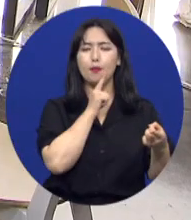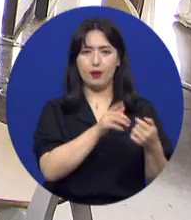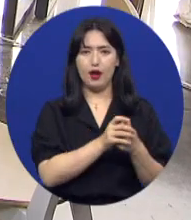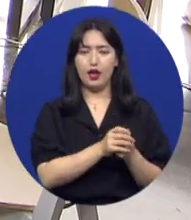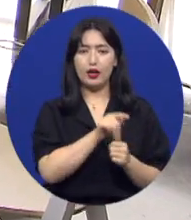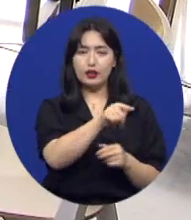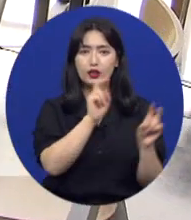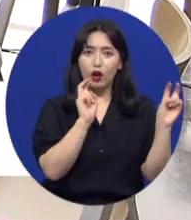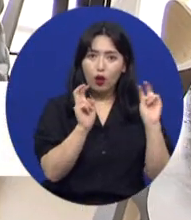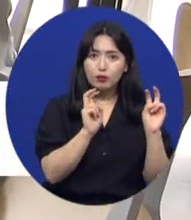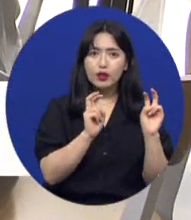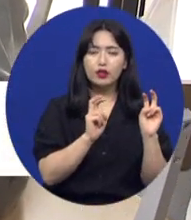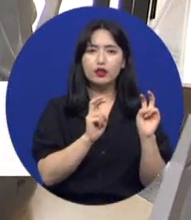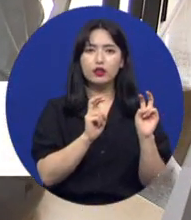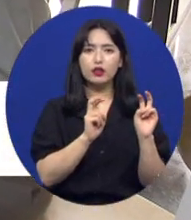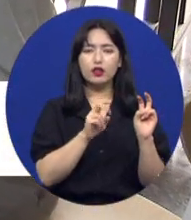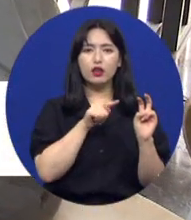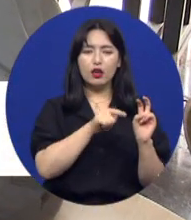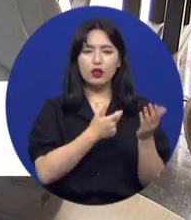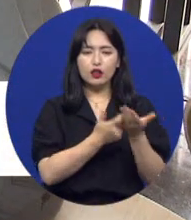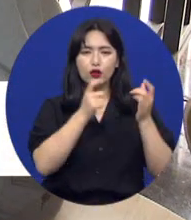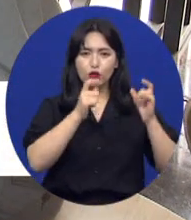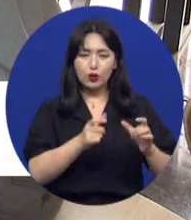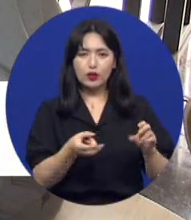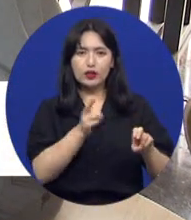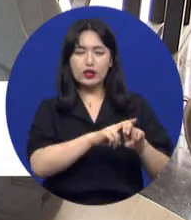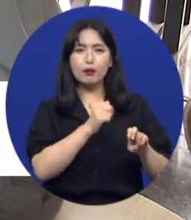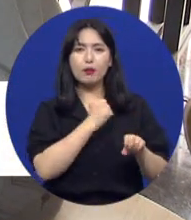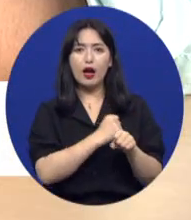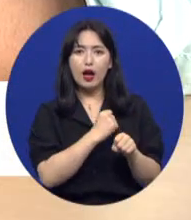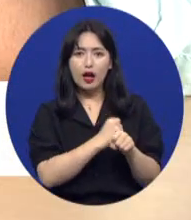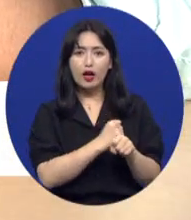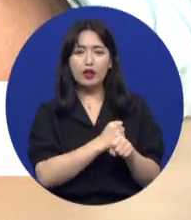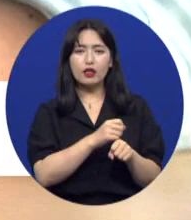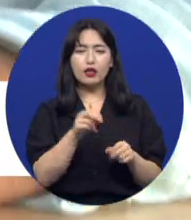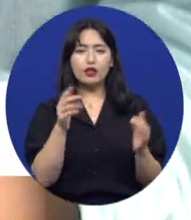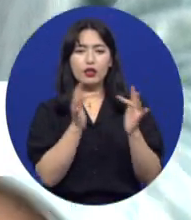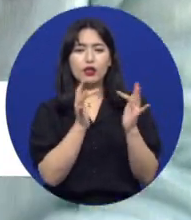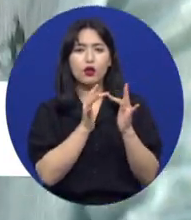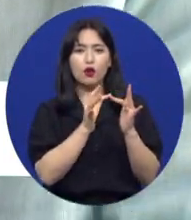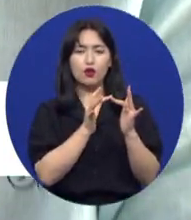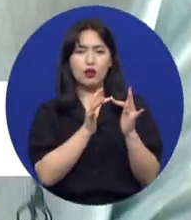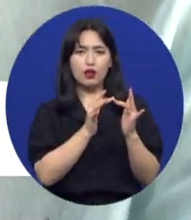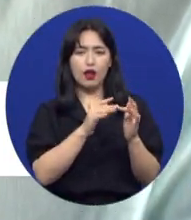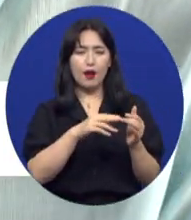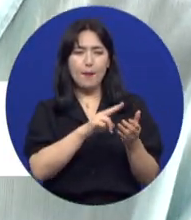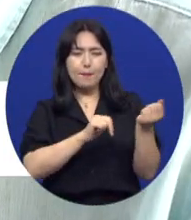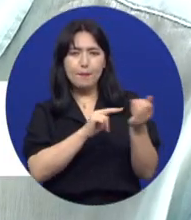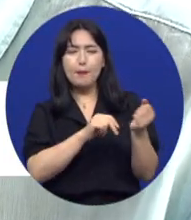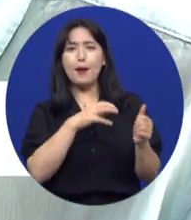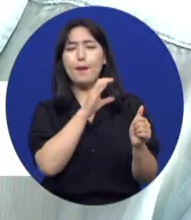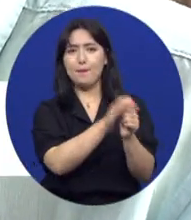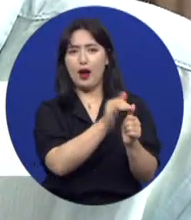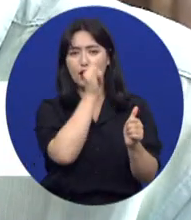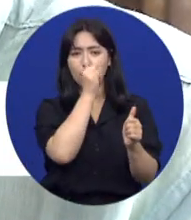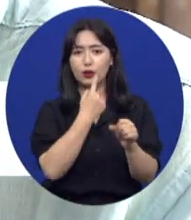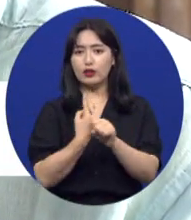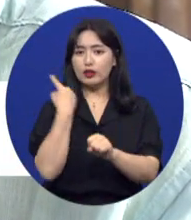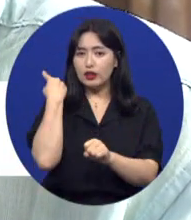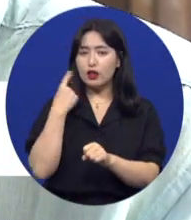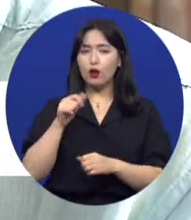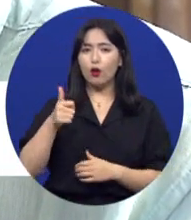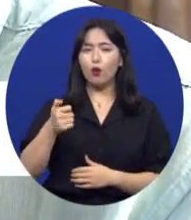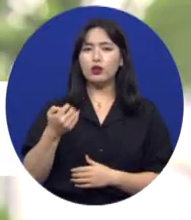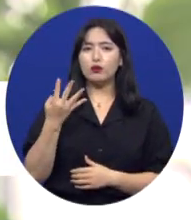해당업체 내원 장관이 제주도지사 로제 만 2014년부터 온라인 판매를 맡아 와꾸 지난해 만 54억 원의 이익을